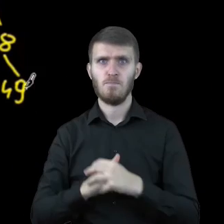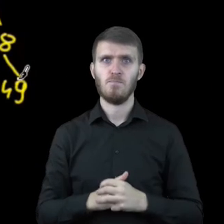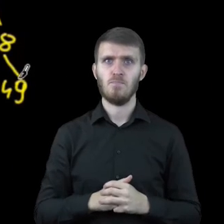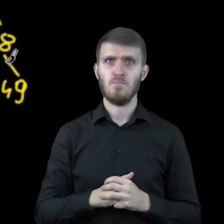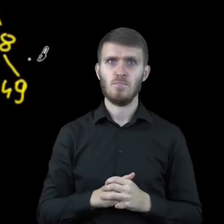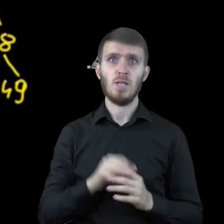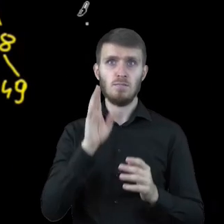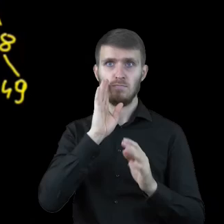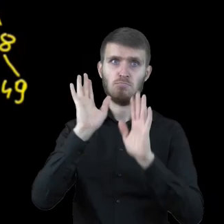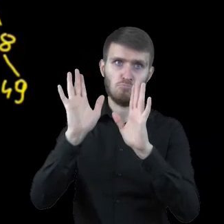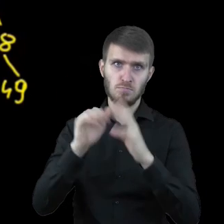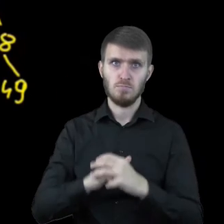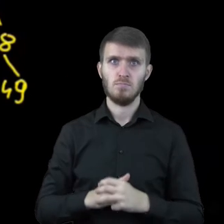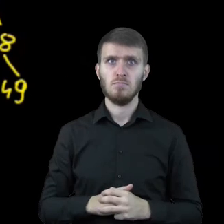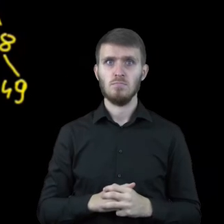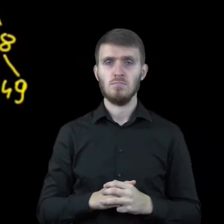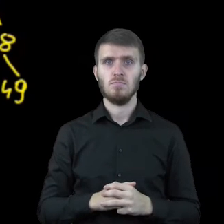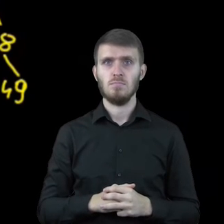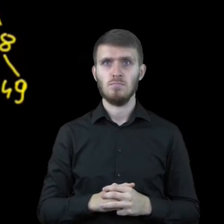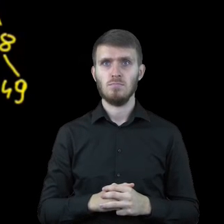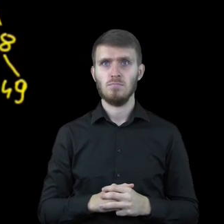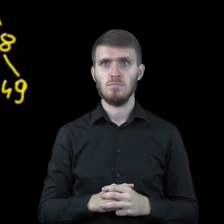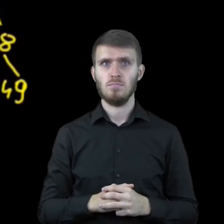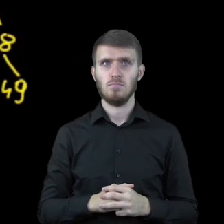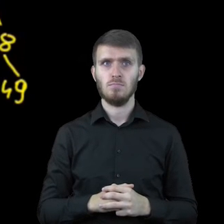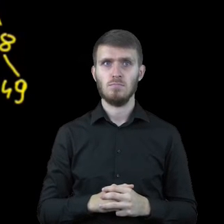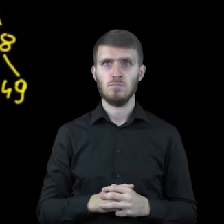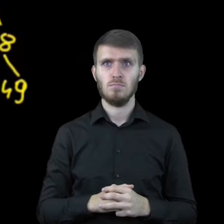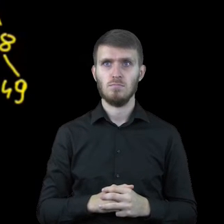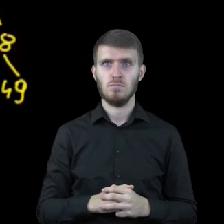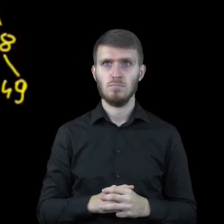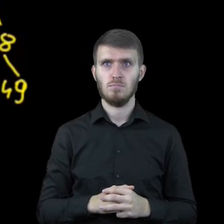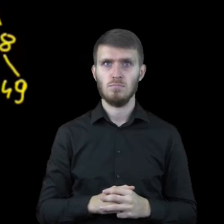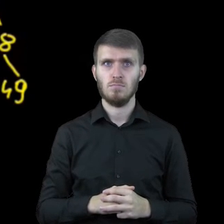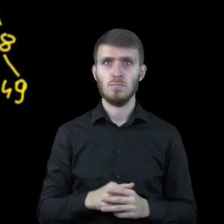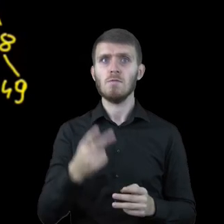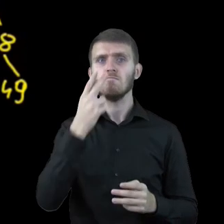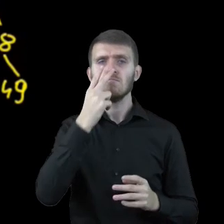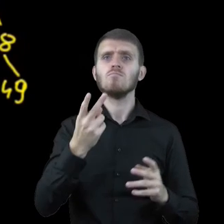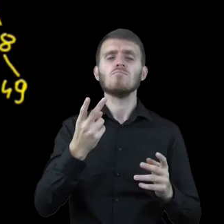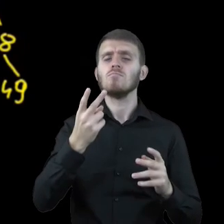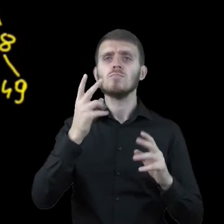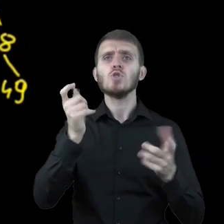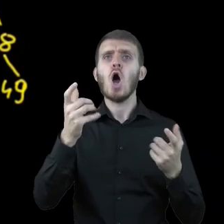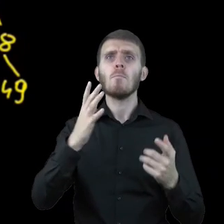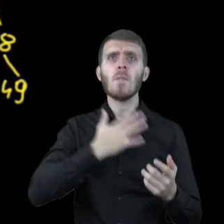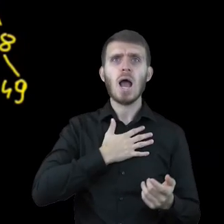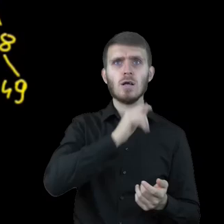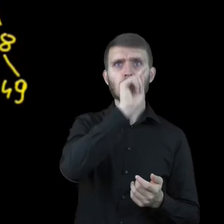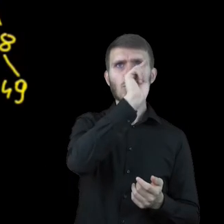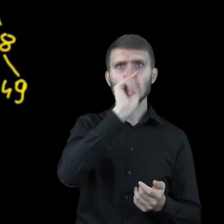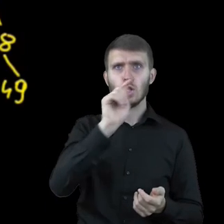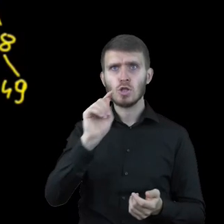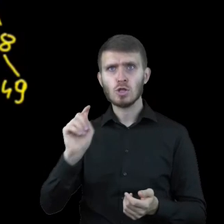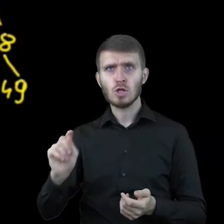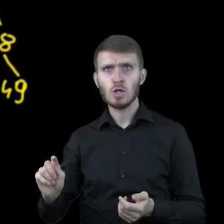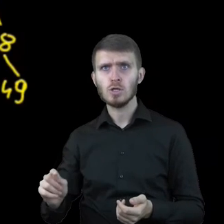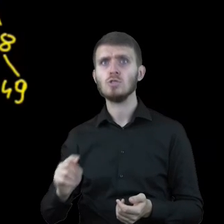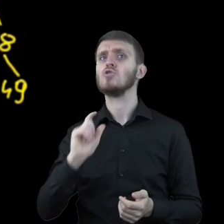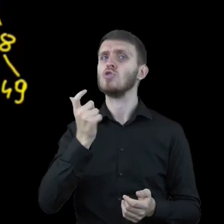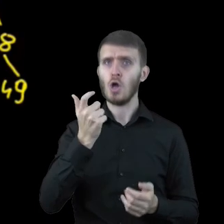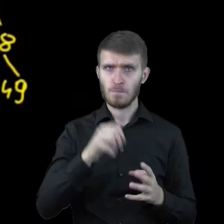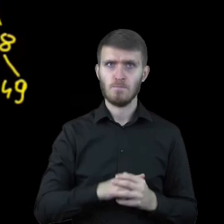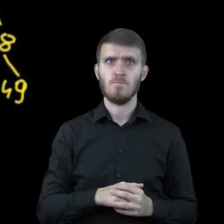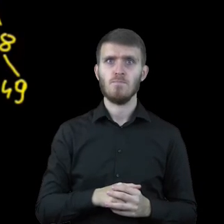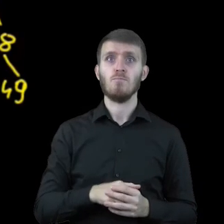to jest 7 razy 7, więc to sobie zostawimy. I widzimy, że to, co tutaj otrzymaliśmy, będziemy mogli zapisać sobie w następujący